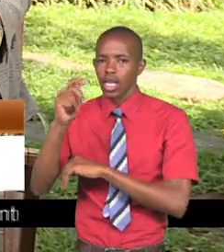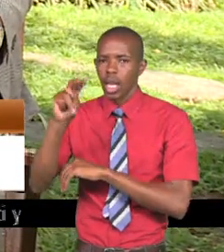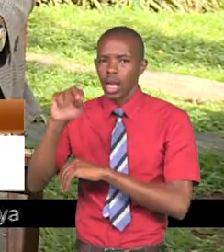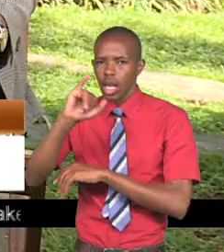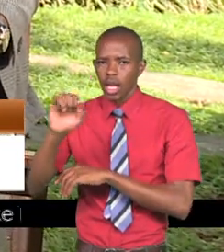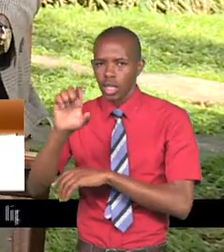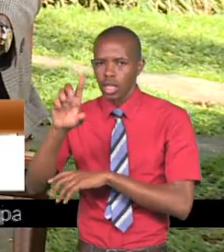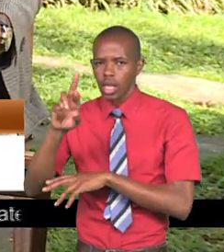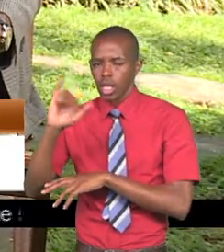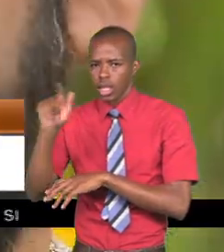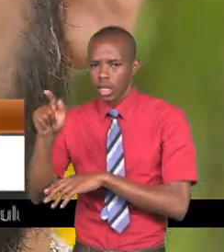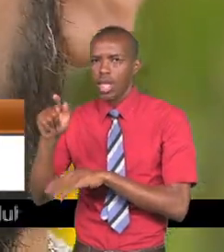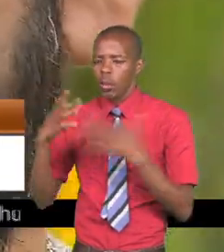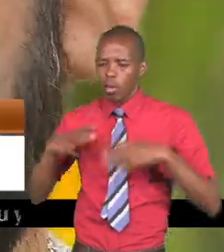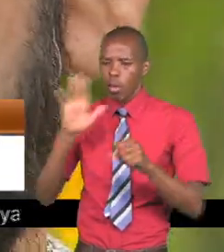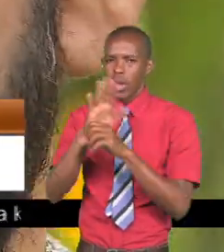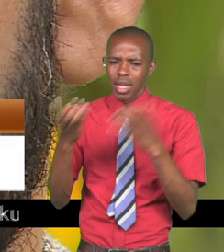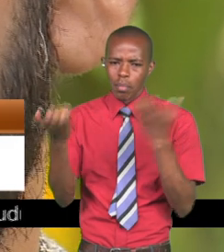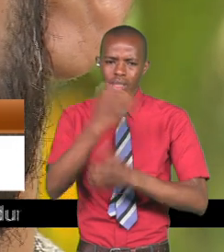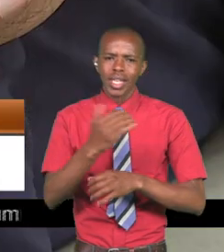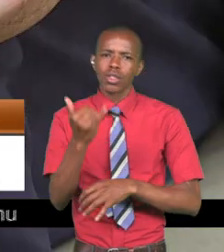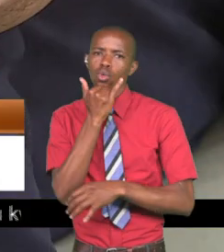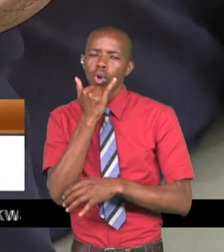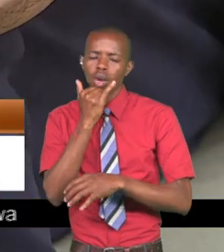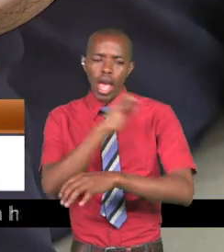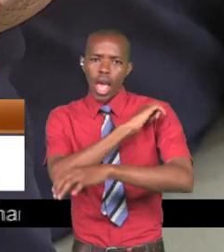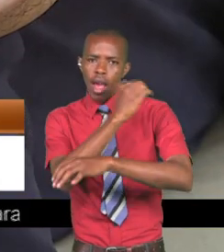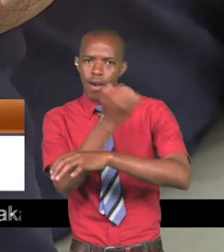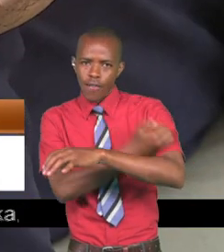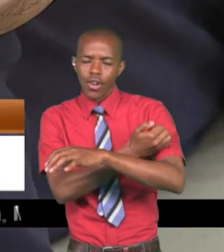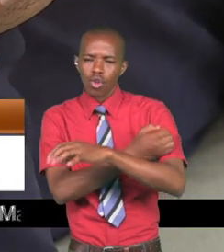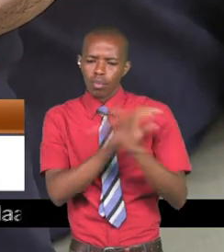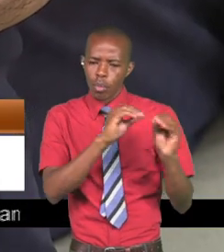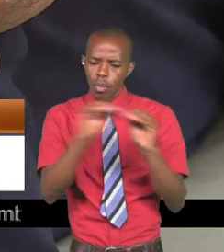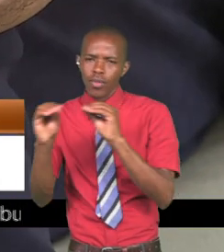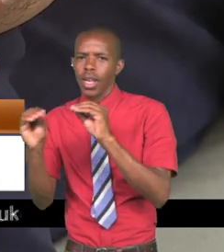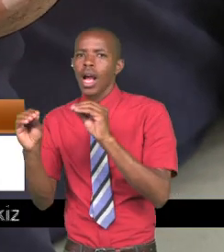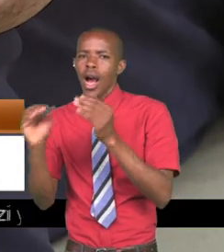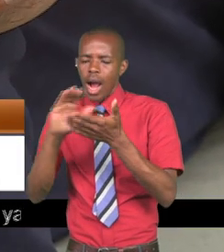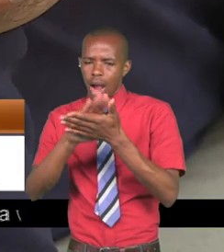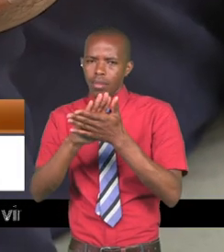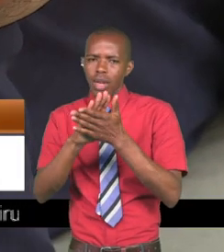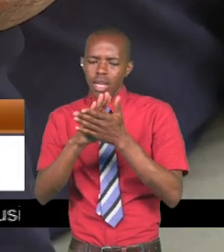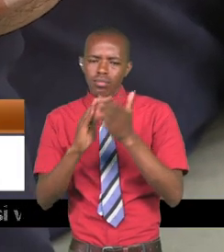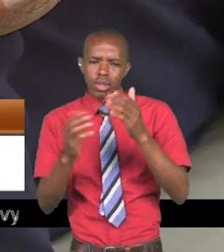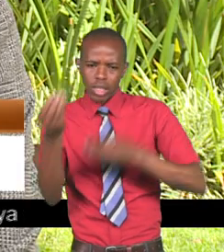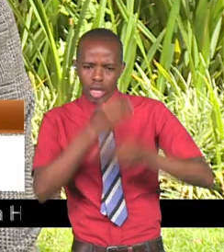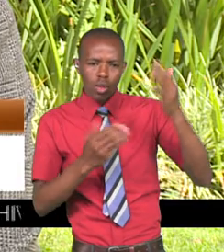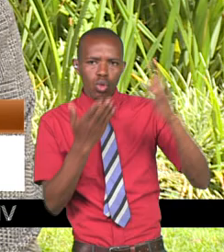Jariwala, wengi kwenye biashara wanakosea pakubwa katika juhudi zao za kuhama na kuingia katika uuzaji wa